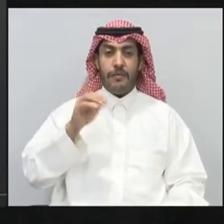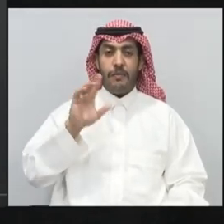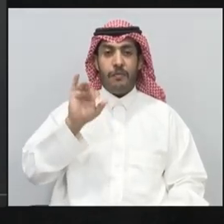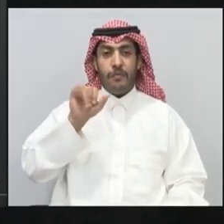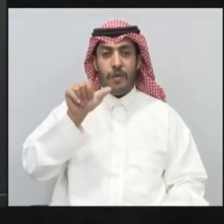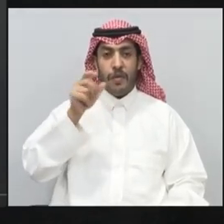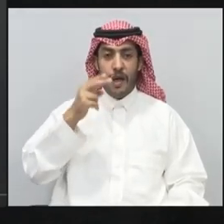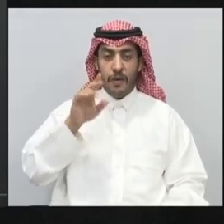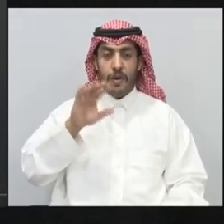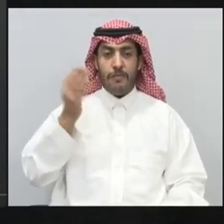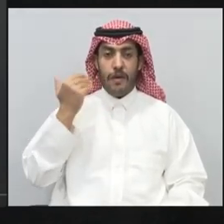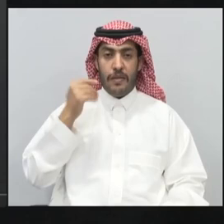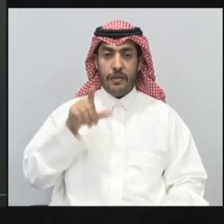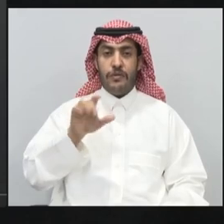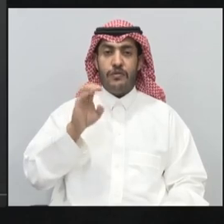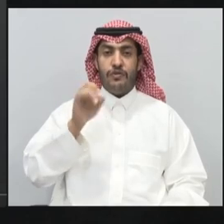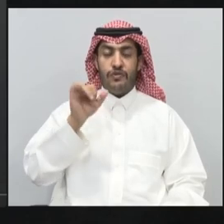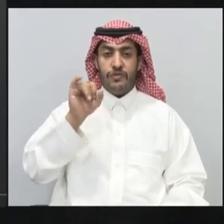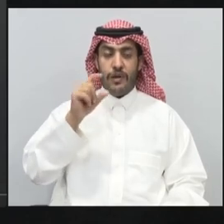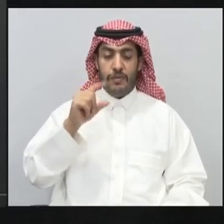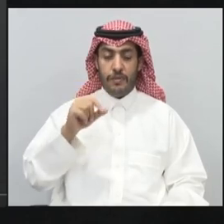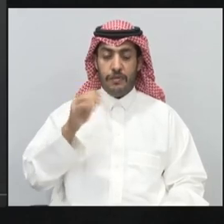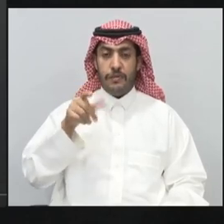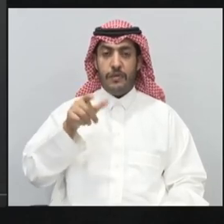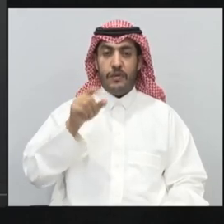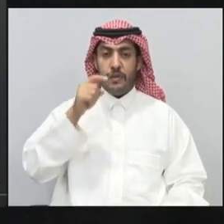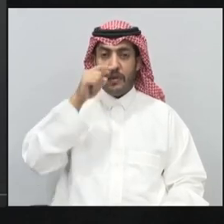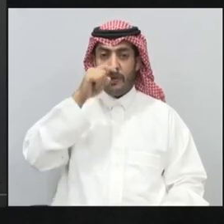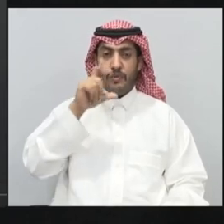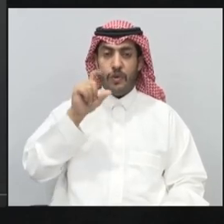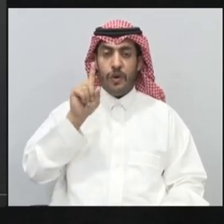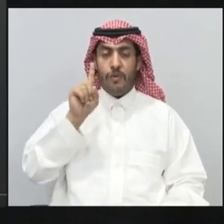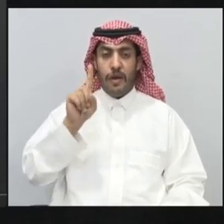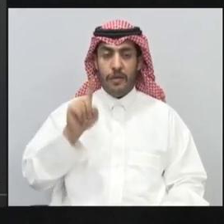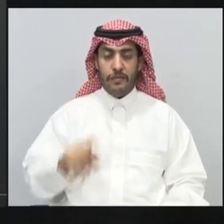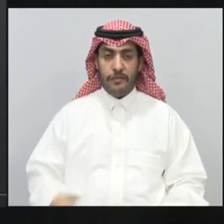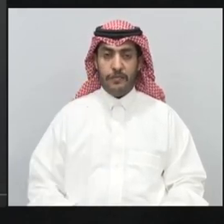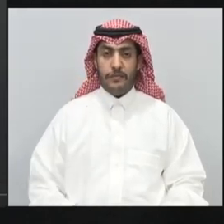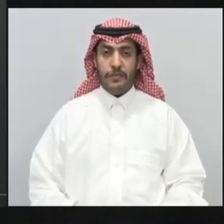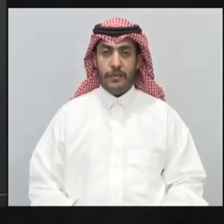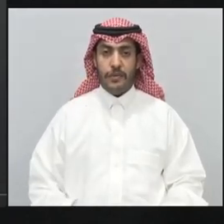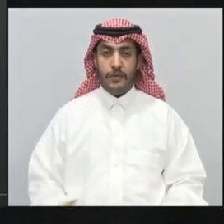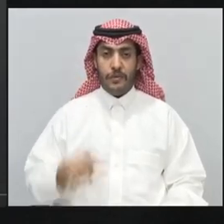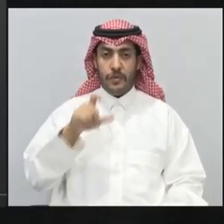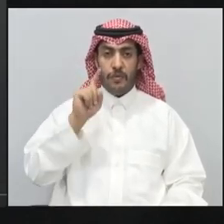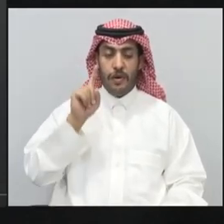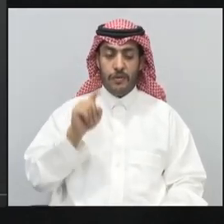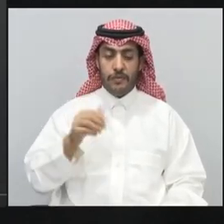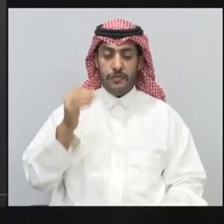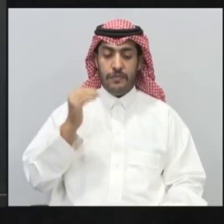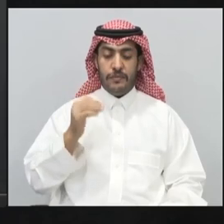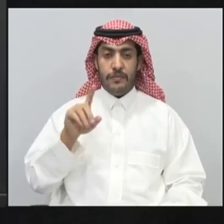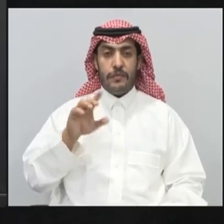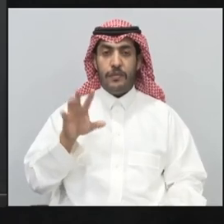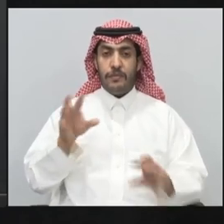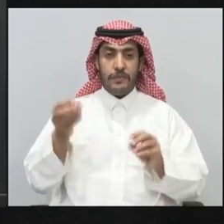مضارع ولا ولا ماضي اذا هو جامد اذا الجامد هو الذي يلزم صوره واحده هو الذي يلزم صوره واحده